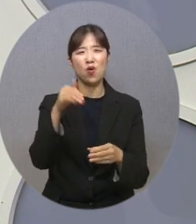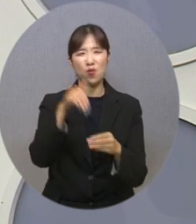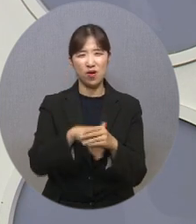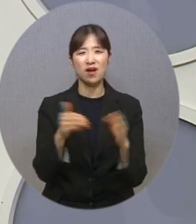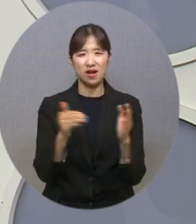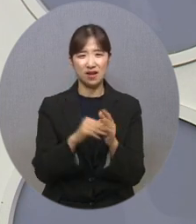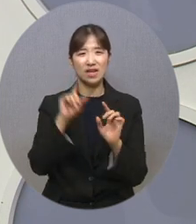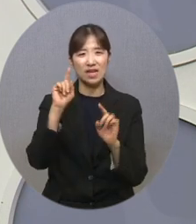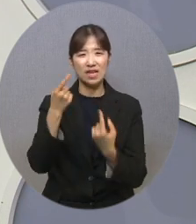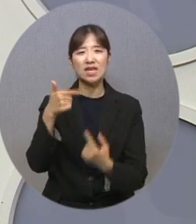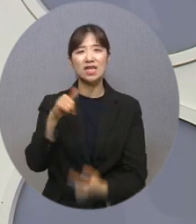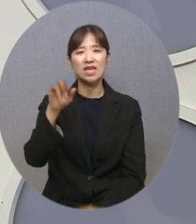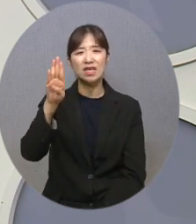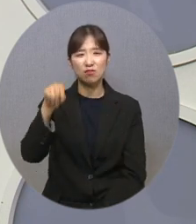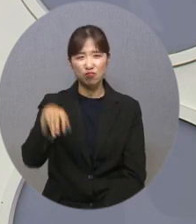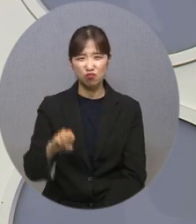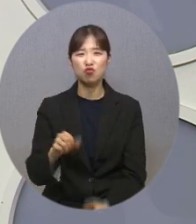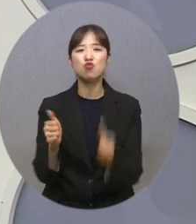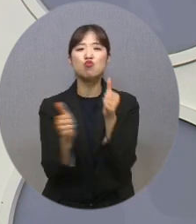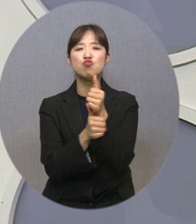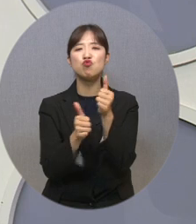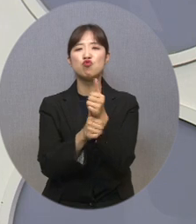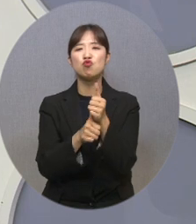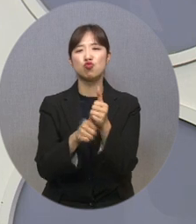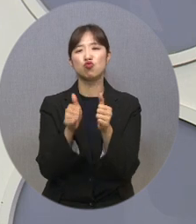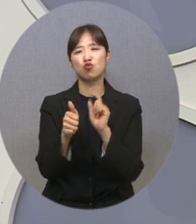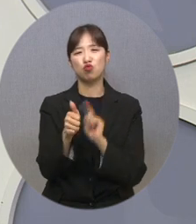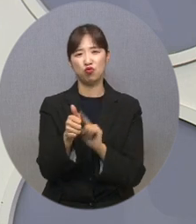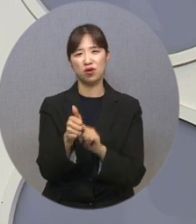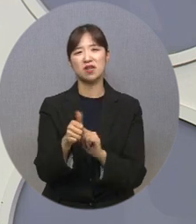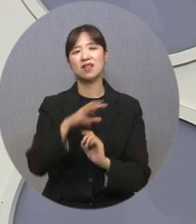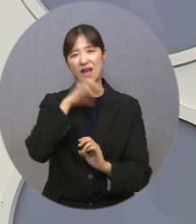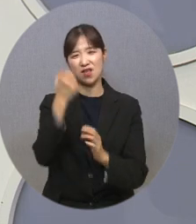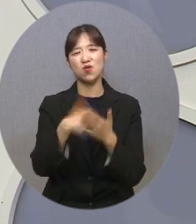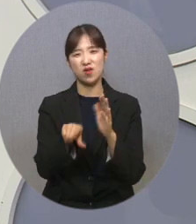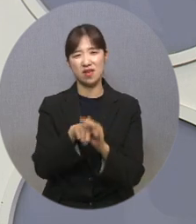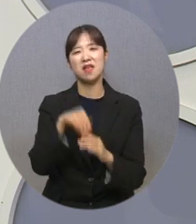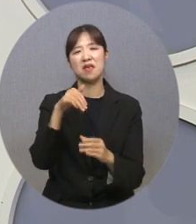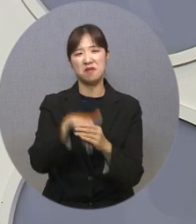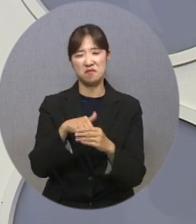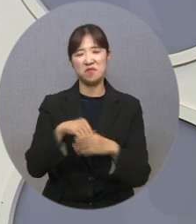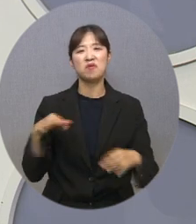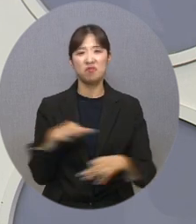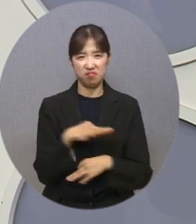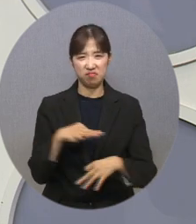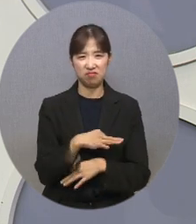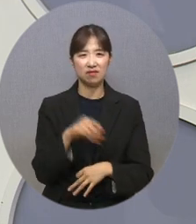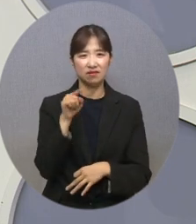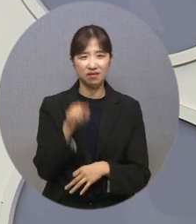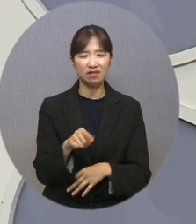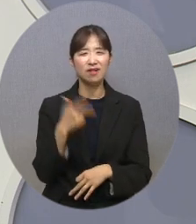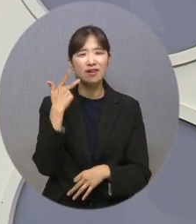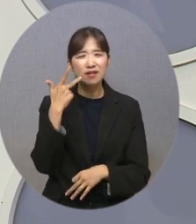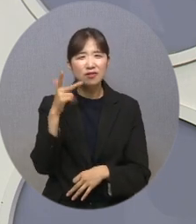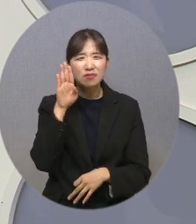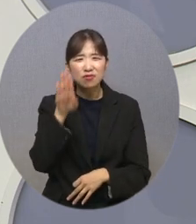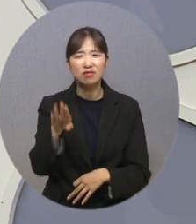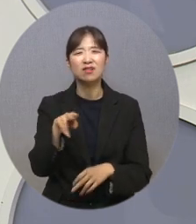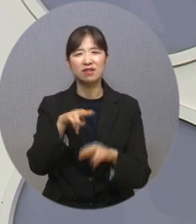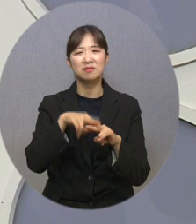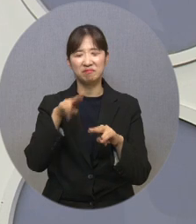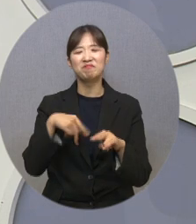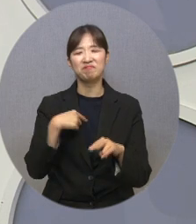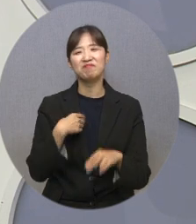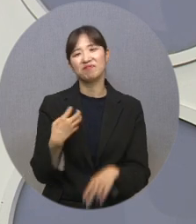이기봉이라는 부통령 후보를 당선시키기 위한 부정선거였거든요. 그렇지. 터지자 며칠 못 가서 일주일 만에 하야를 했어요.